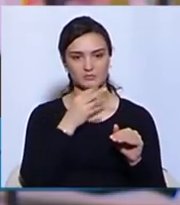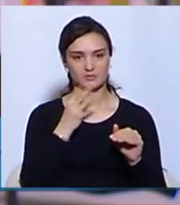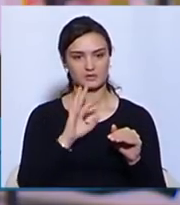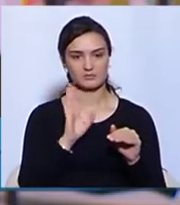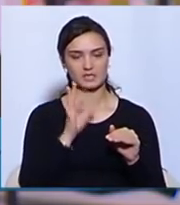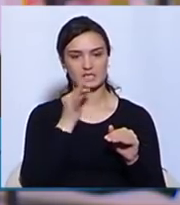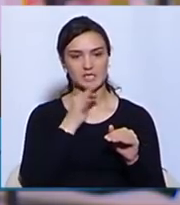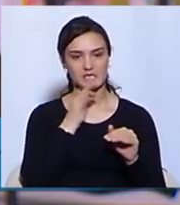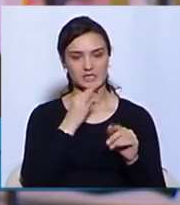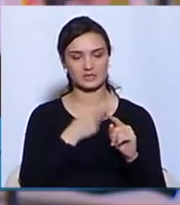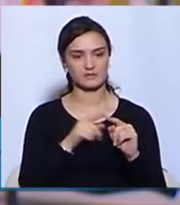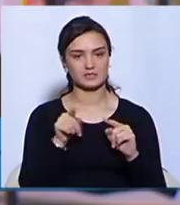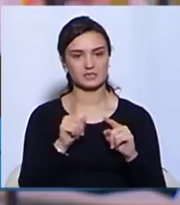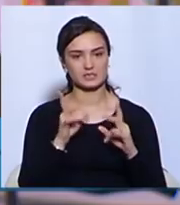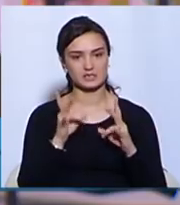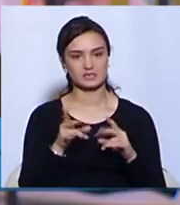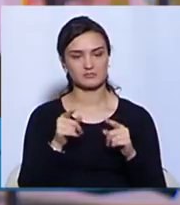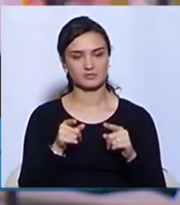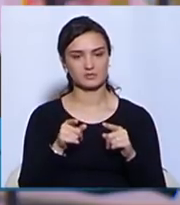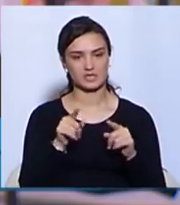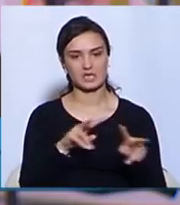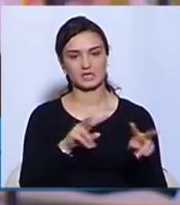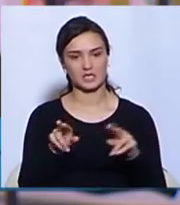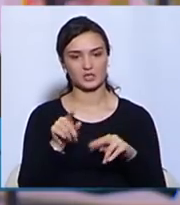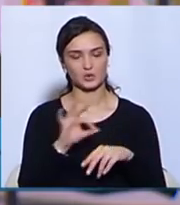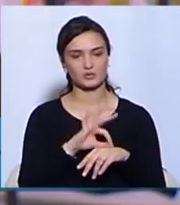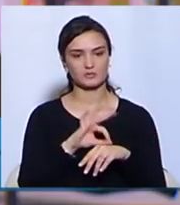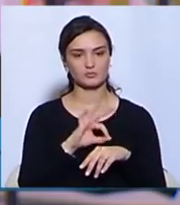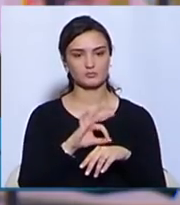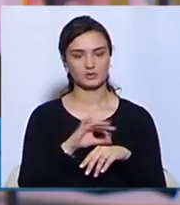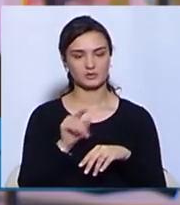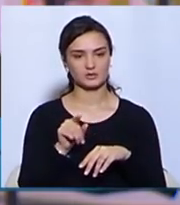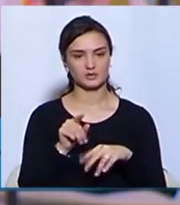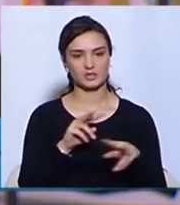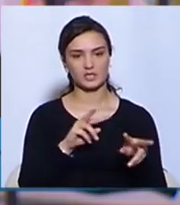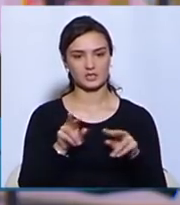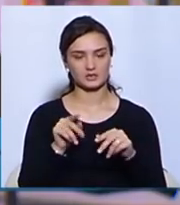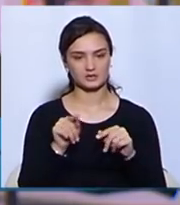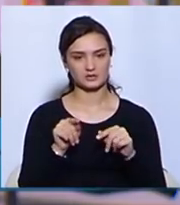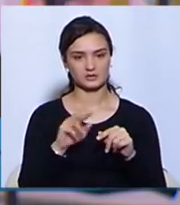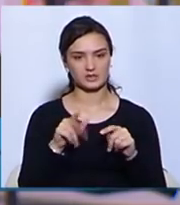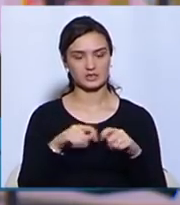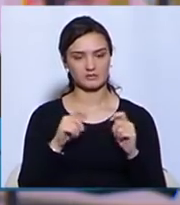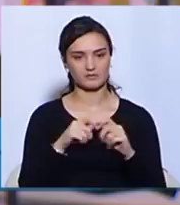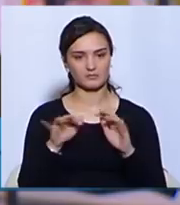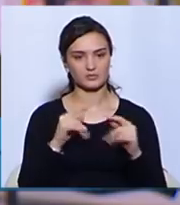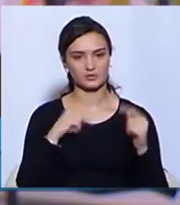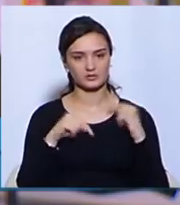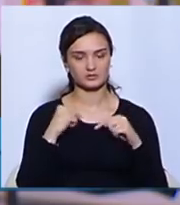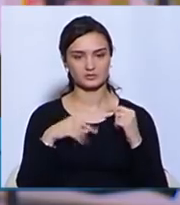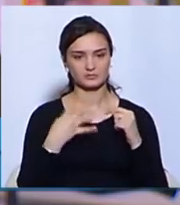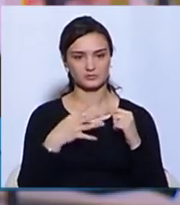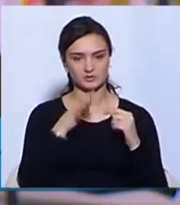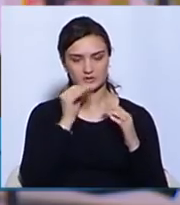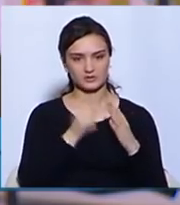არა ნაადრევი. აი ის რაც ხდება, ანალოგიური სიმპტომატიკა, ანალოგიური განლევა და დარღვევები ორგანიზმში